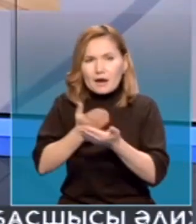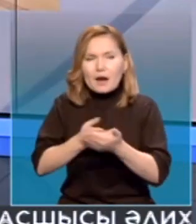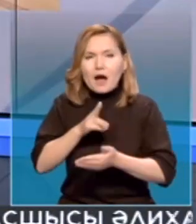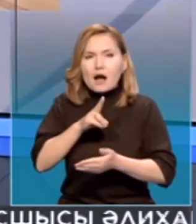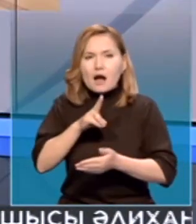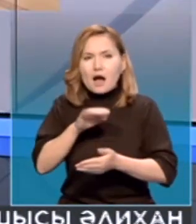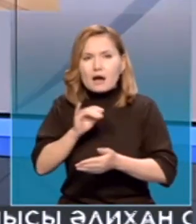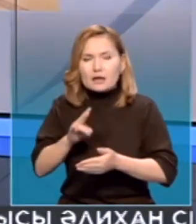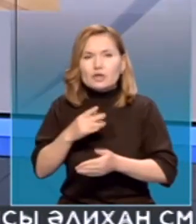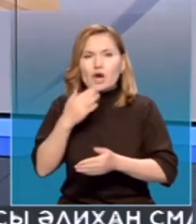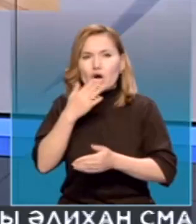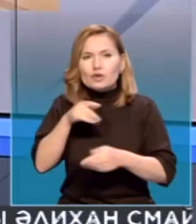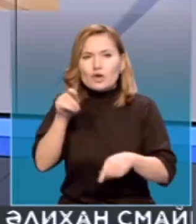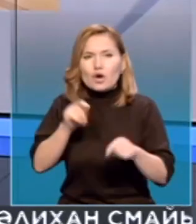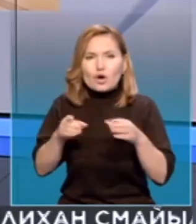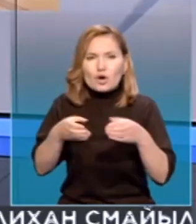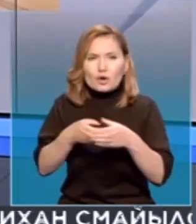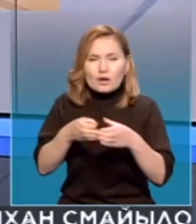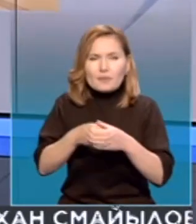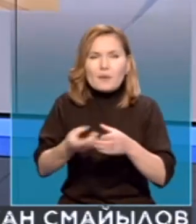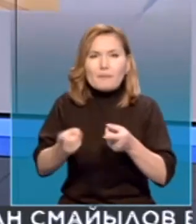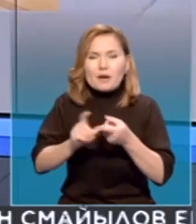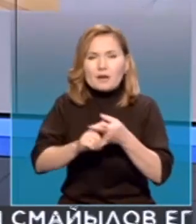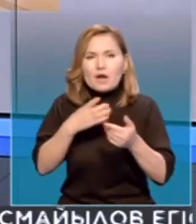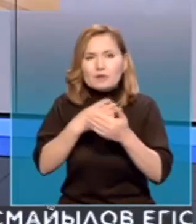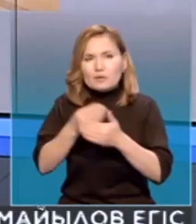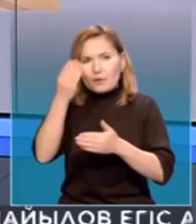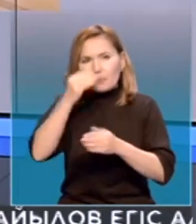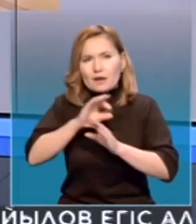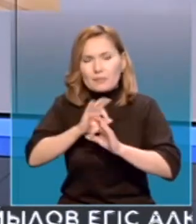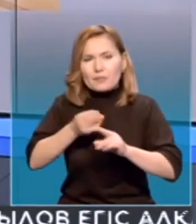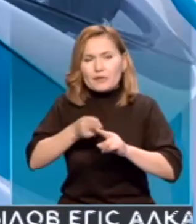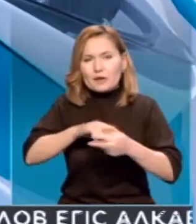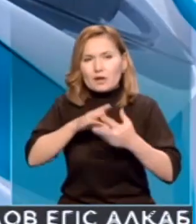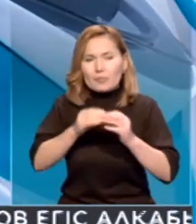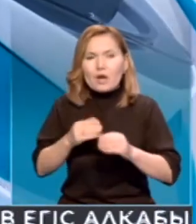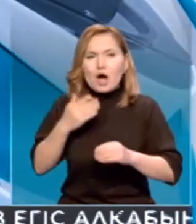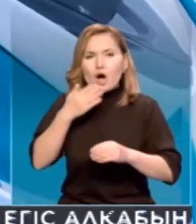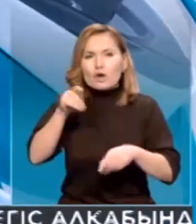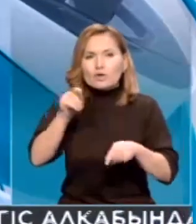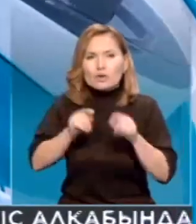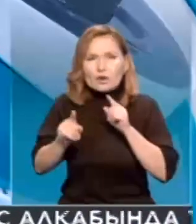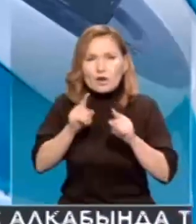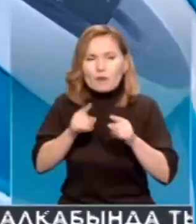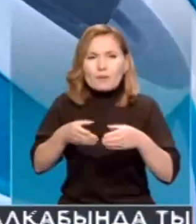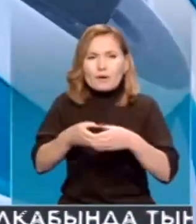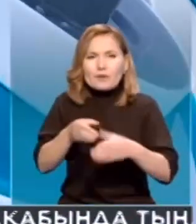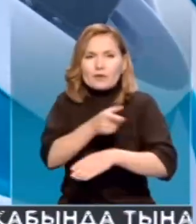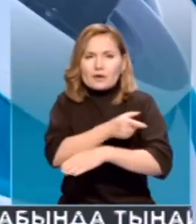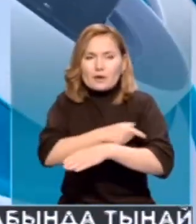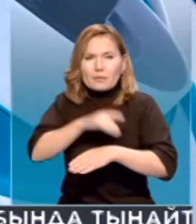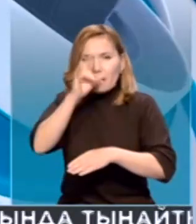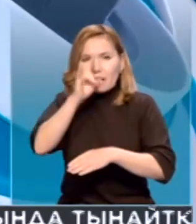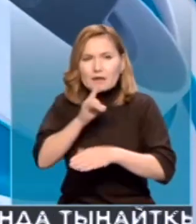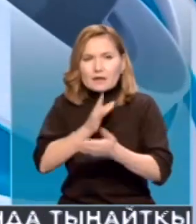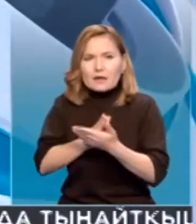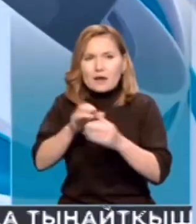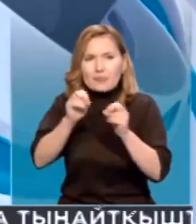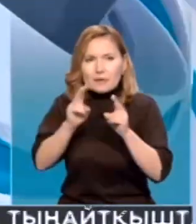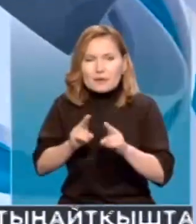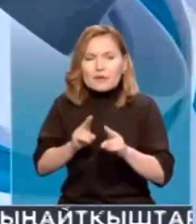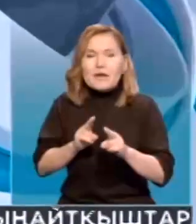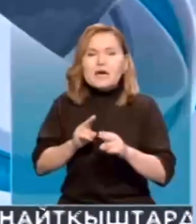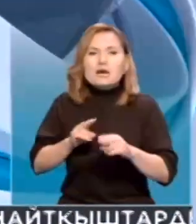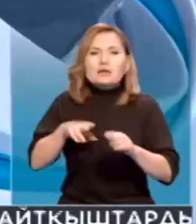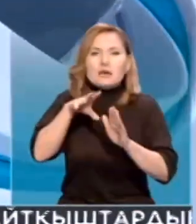Қарин ұлттық құрылтайға байланысты пікір білдірді. Ол Telegram желісінде ұлттық құрылтайдың құрамына елімізге белгілі қоғам қайраткерлері